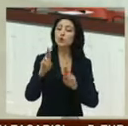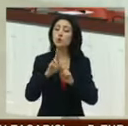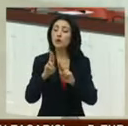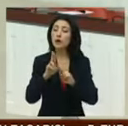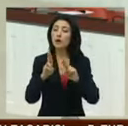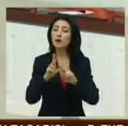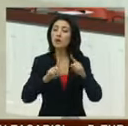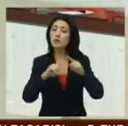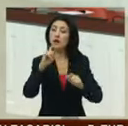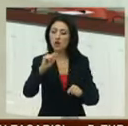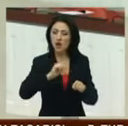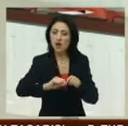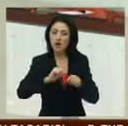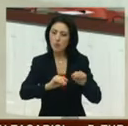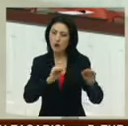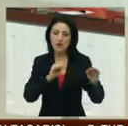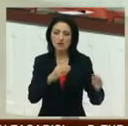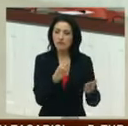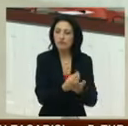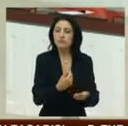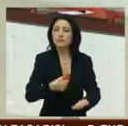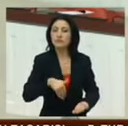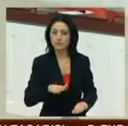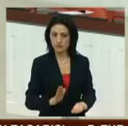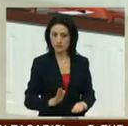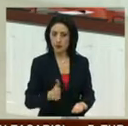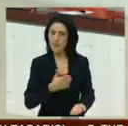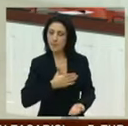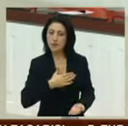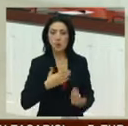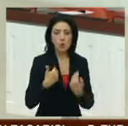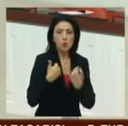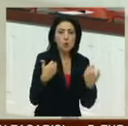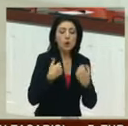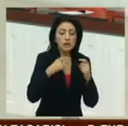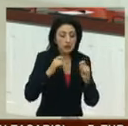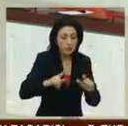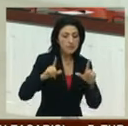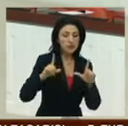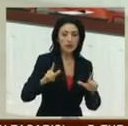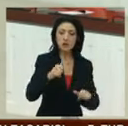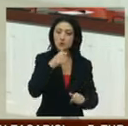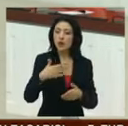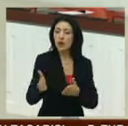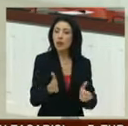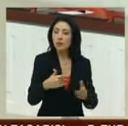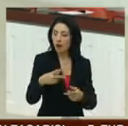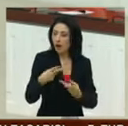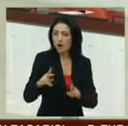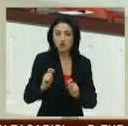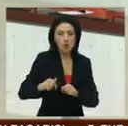Türk Cumhuriyeti'ne ekonomik yardım vaadini tutmuyor. Biz de hukuken yapmamız gerekirken limanları Rumlara